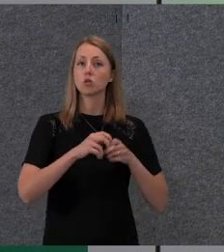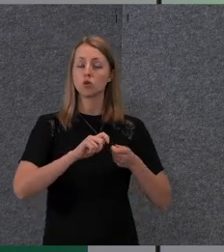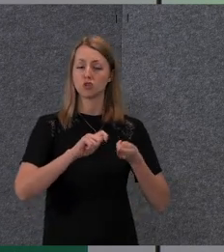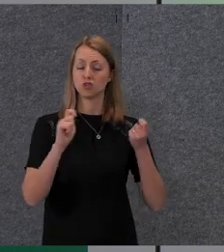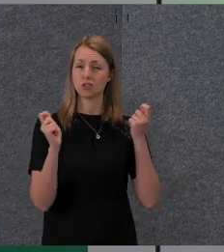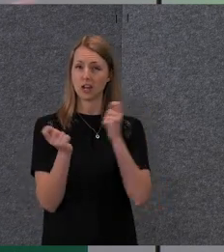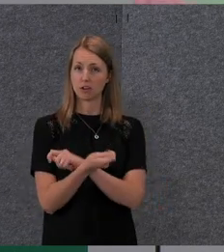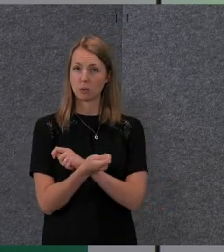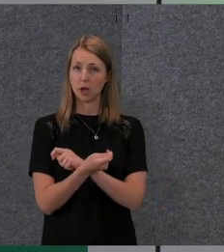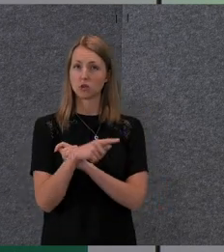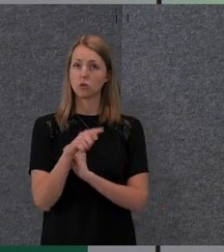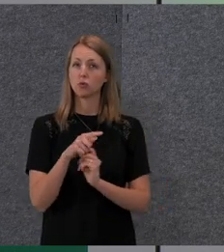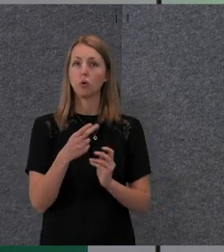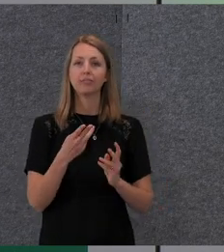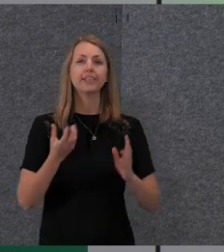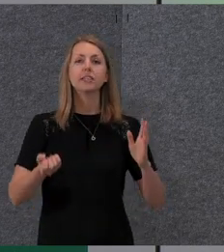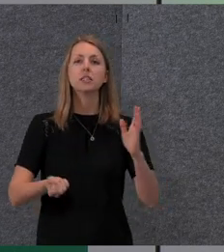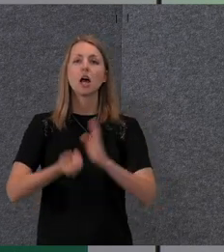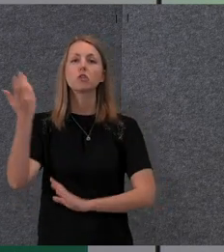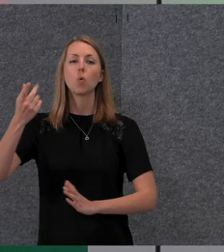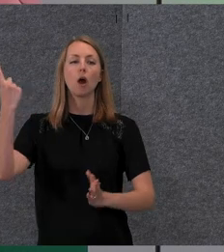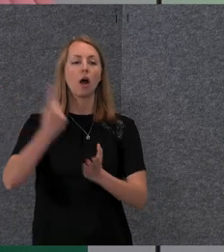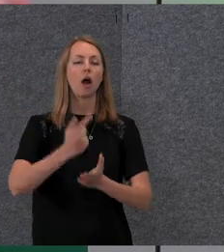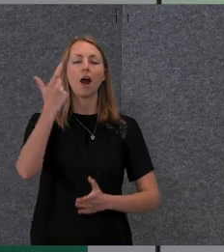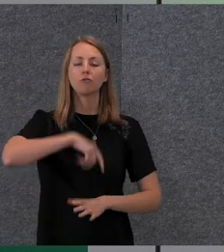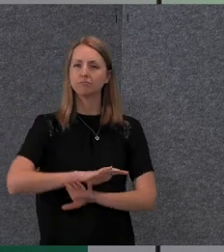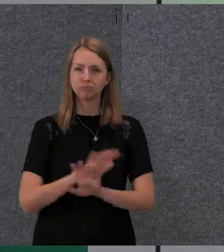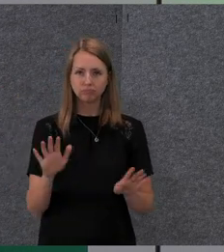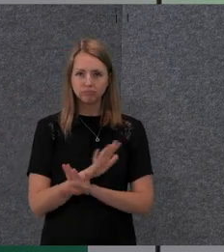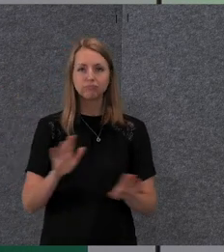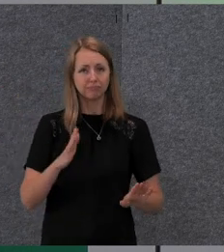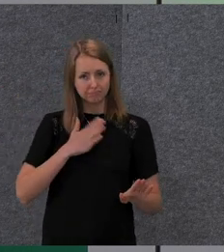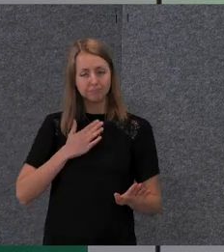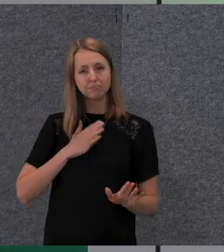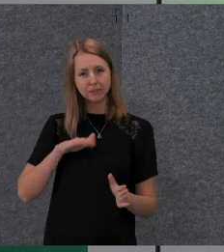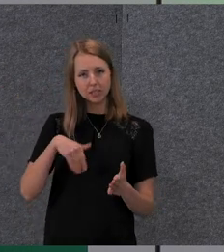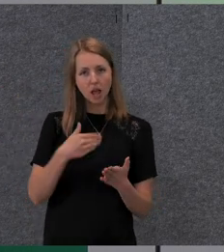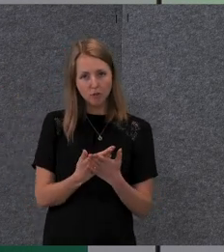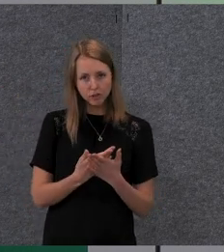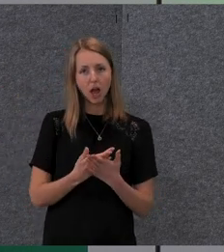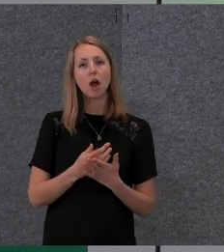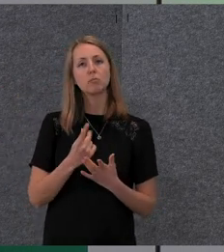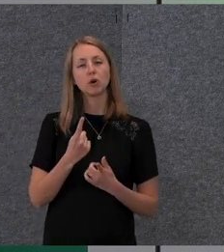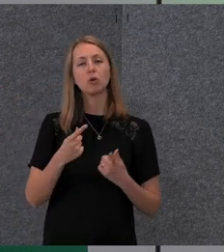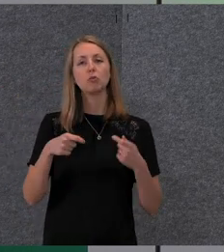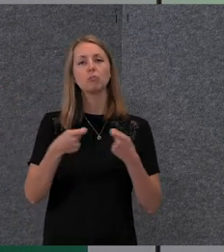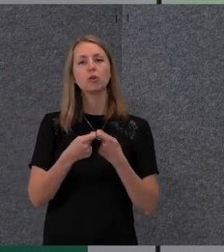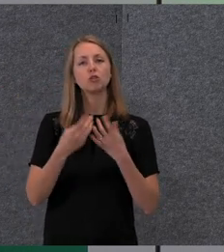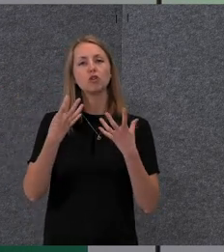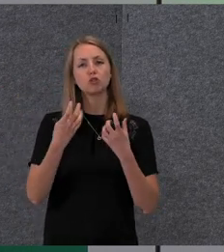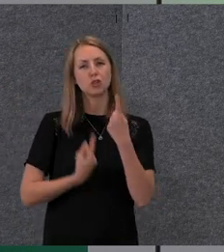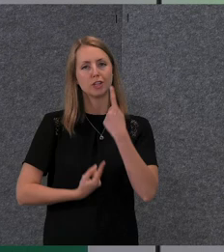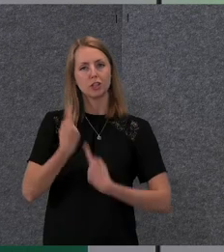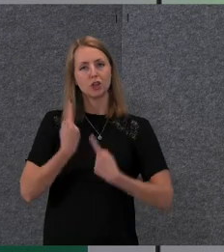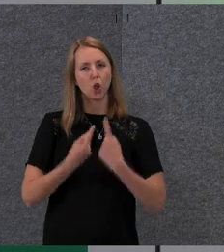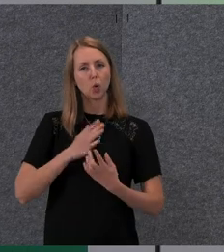Transformation ist kein Naturereignis. Unsere historische Aufgabe als Bündnis 90 Die Grünen ist es nicht